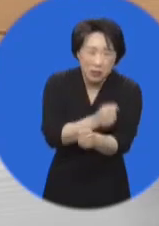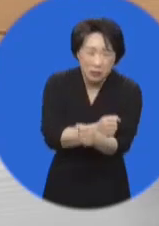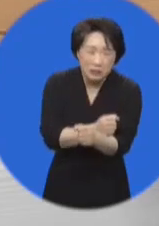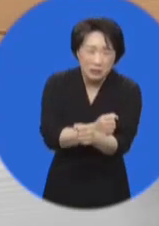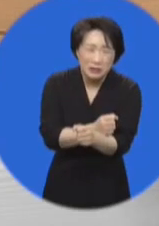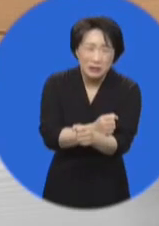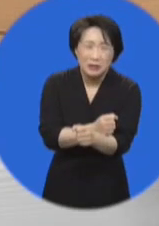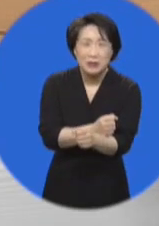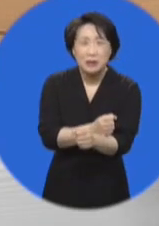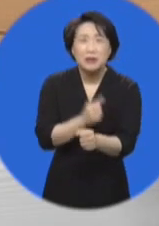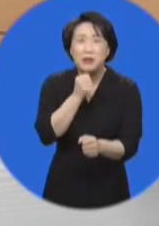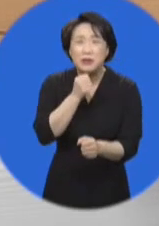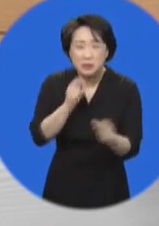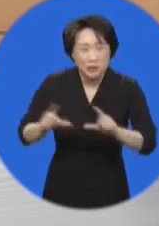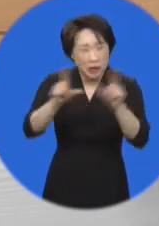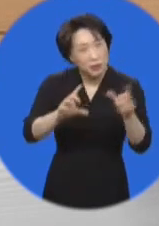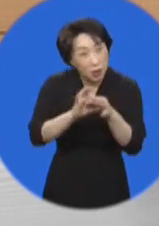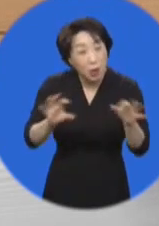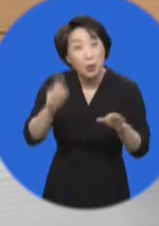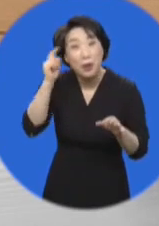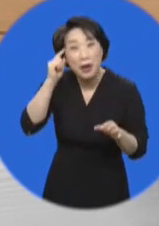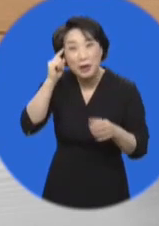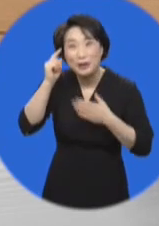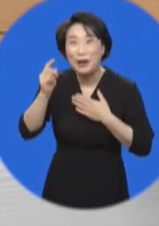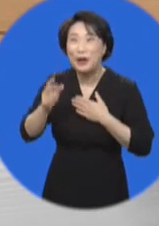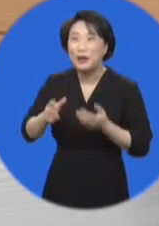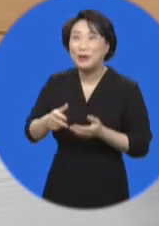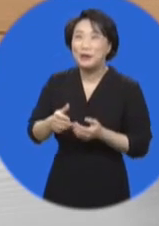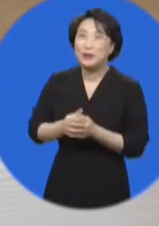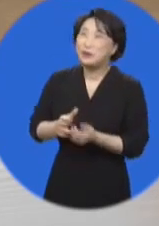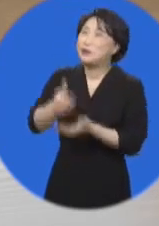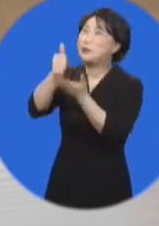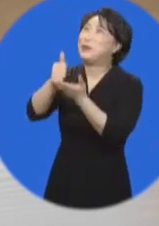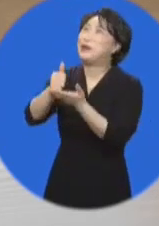얼마나 그 섬김이 감사하고 고마운지